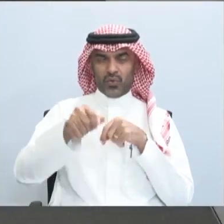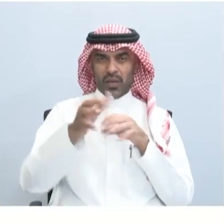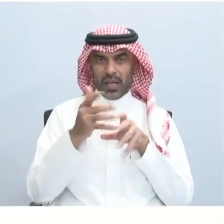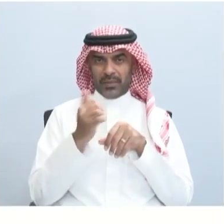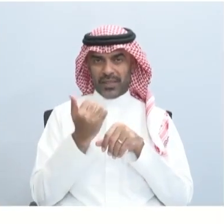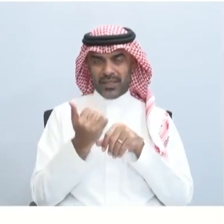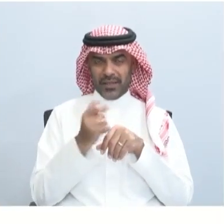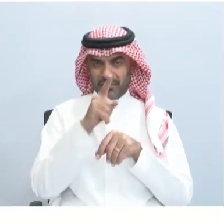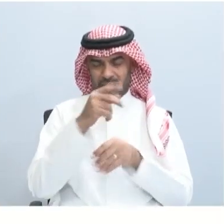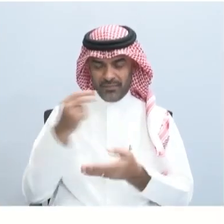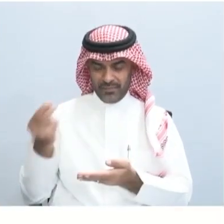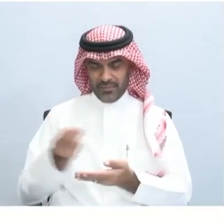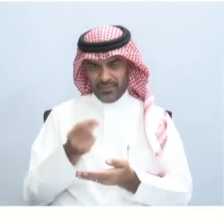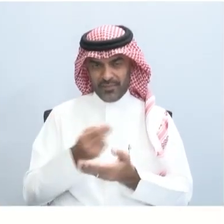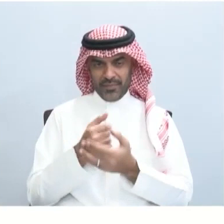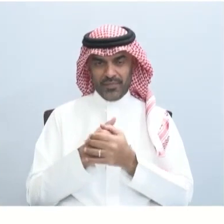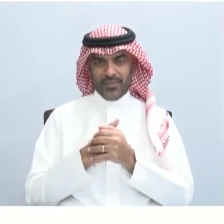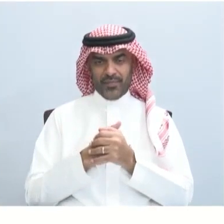لنكتب المكعب